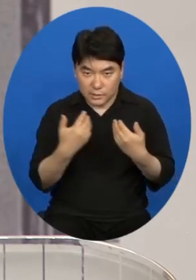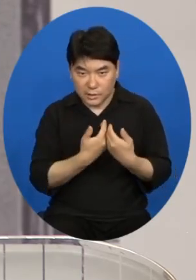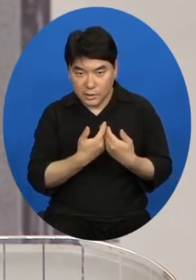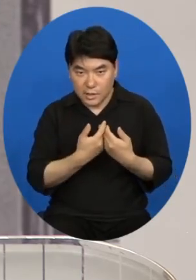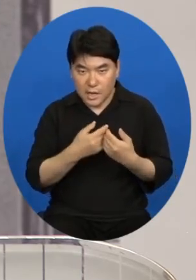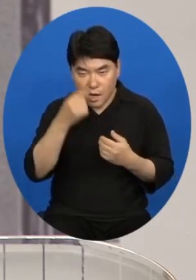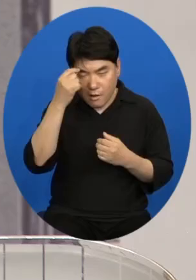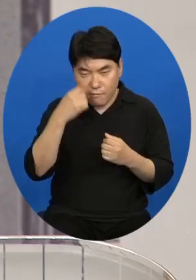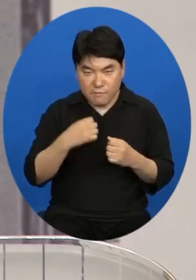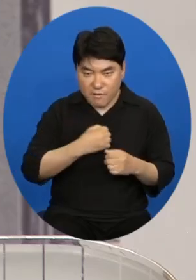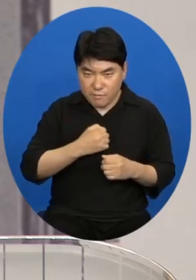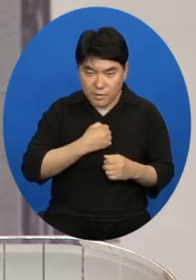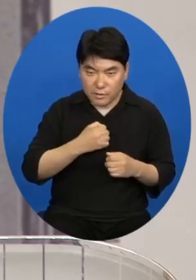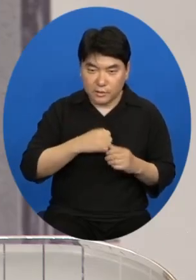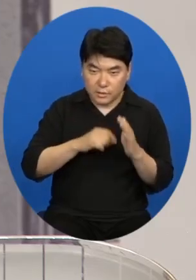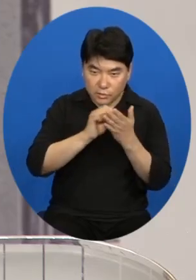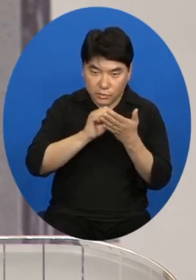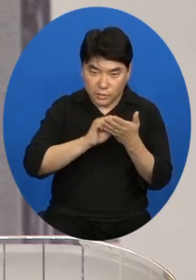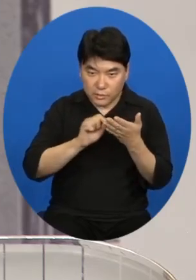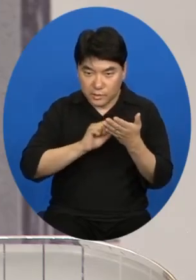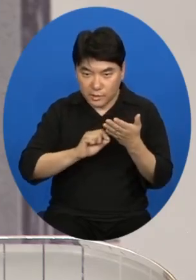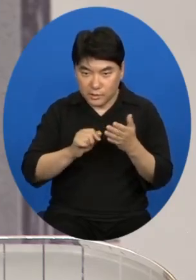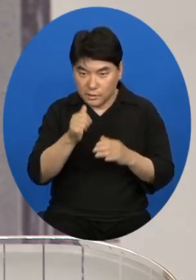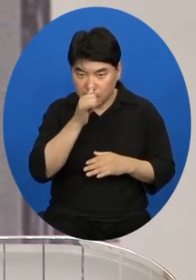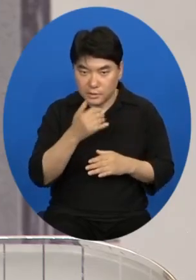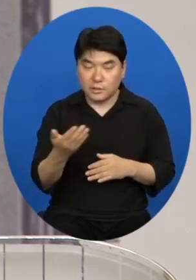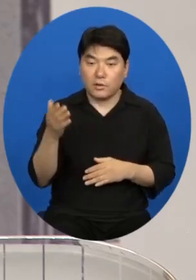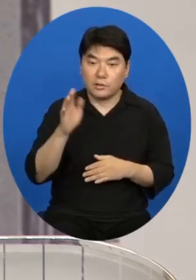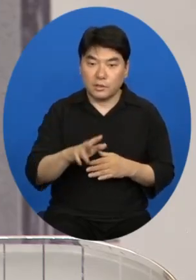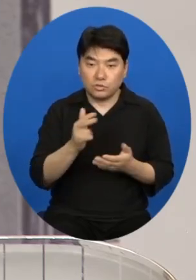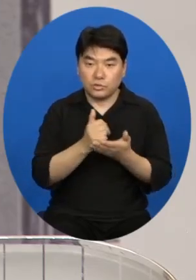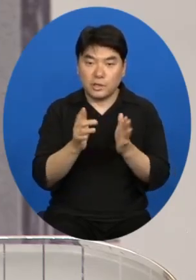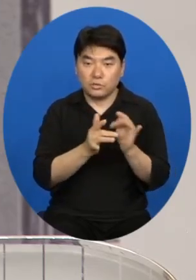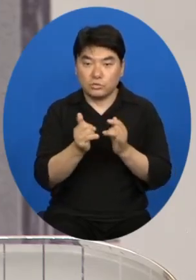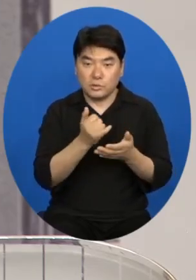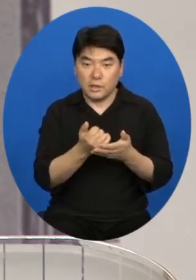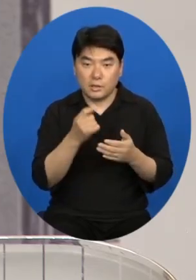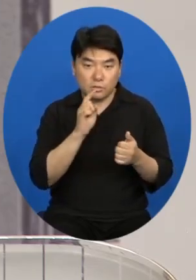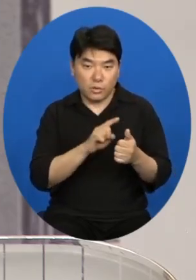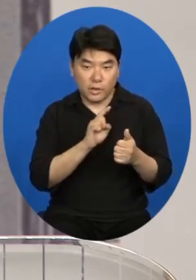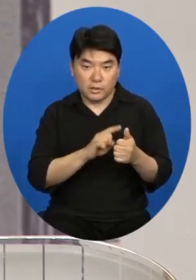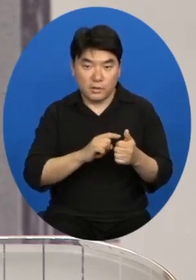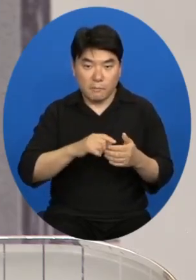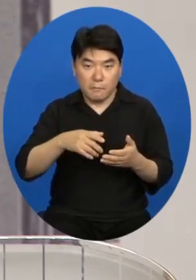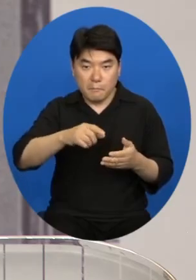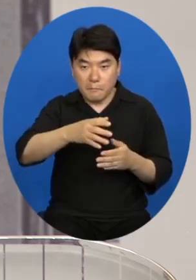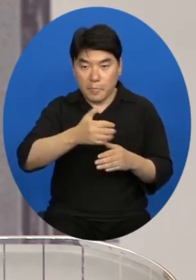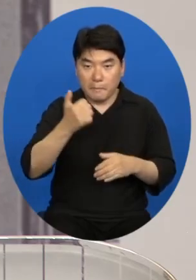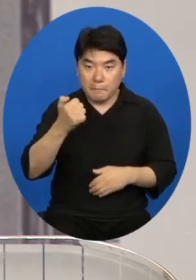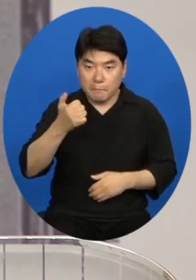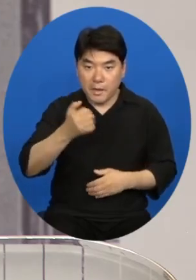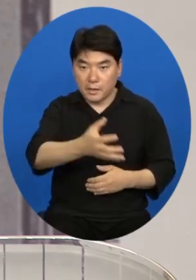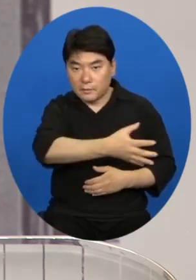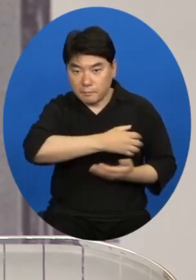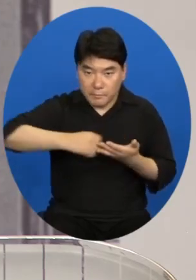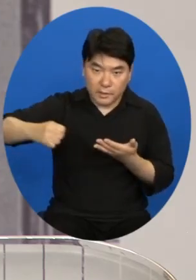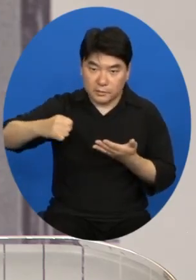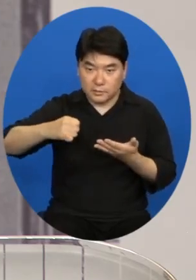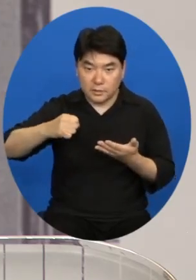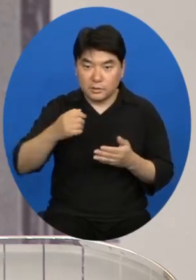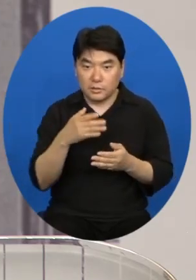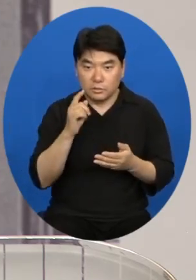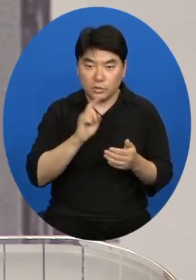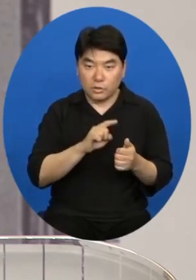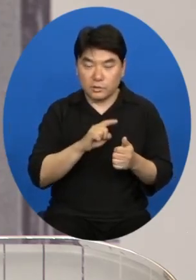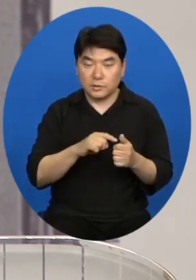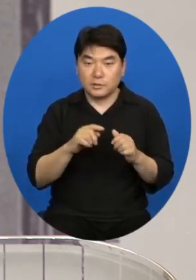것들이 아주 길게 많이 기록되어 있다. 그러나 주 예수께서 이제 너에게서 그 펜을 빼앗으신다. 그래서 너는 이제